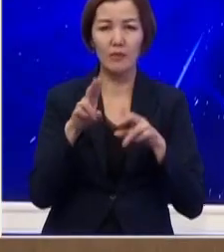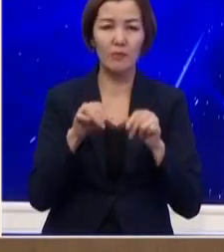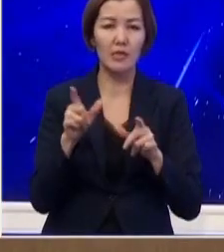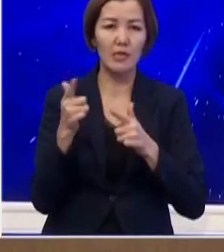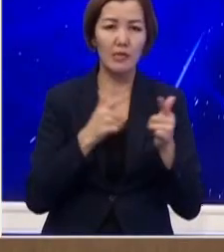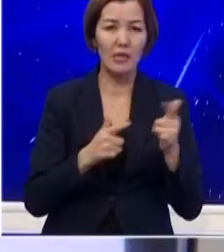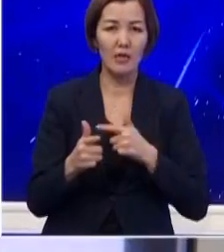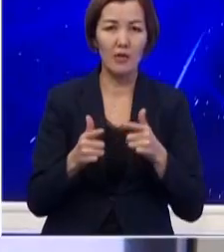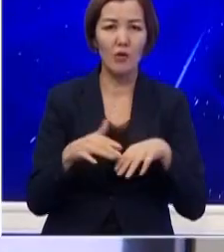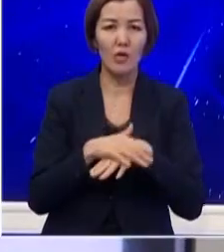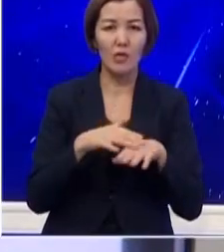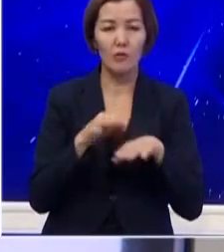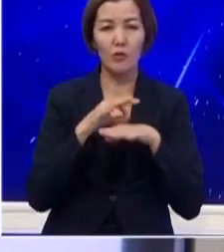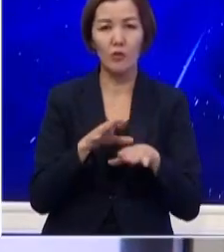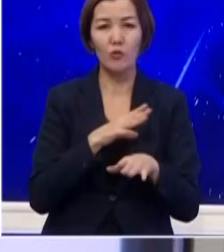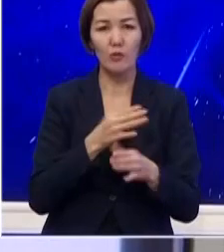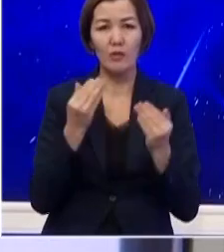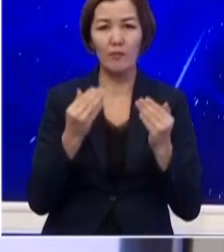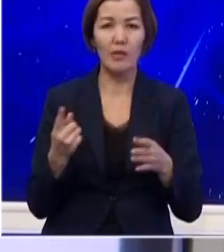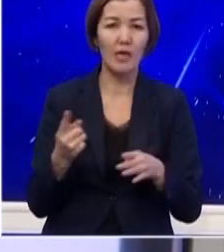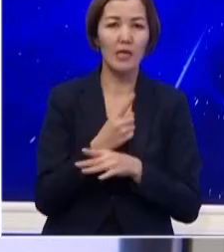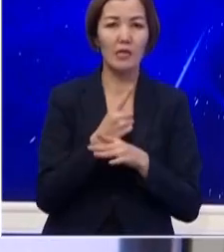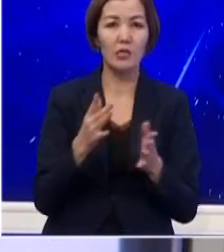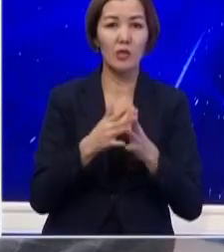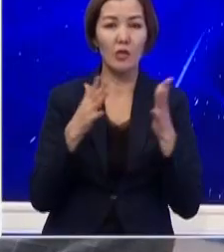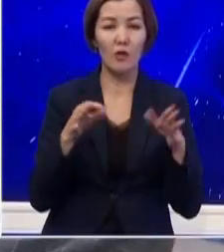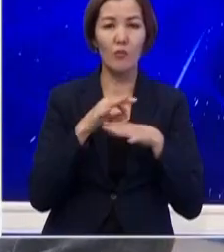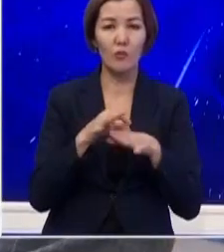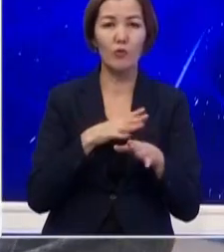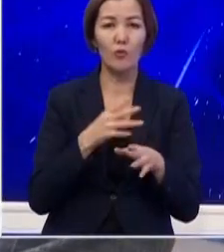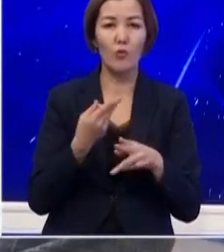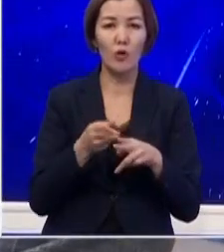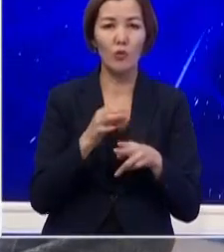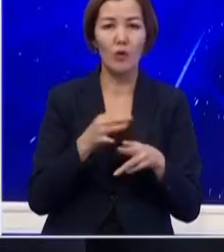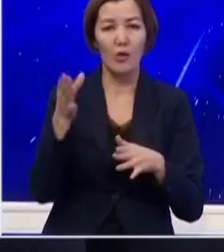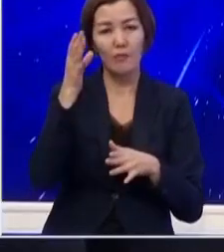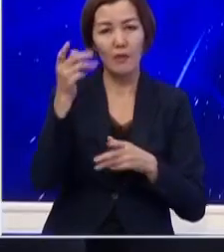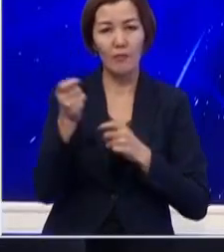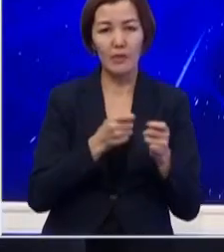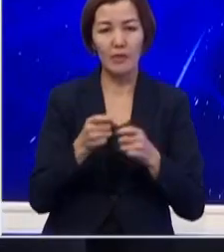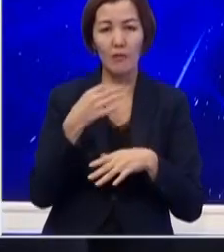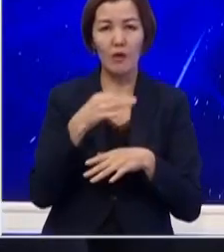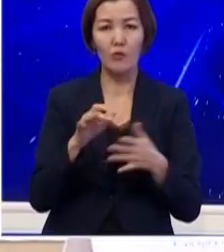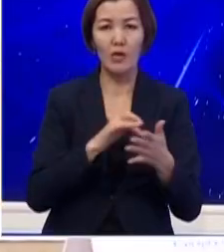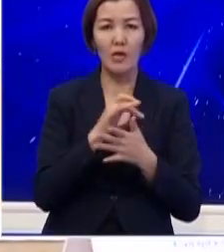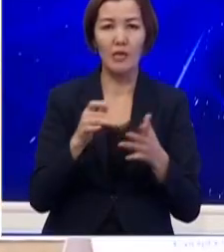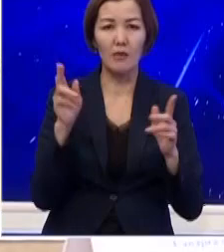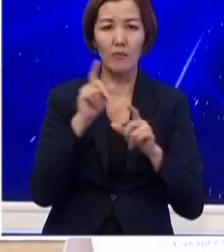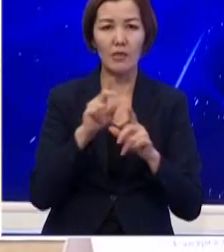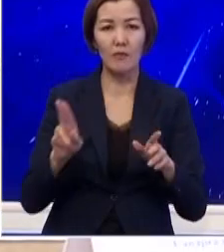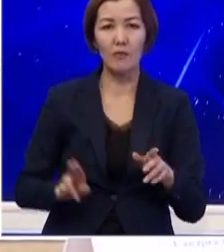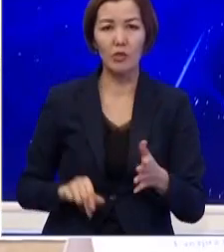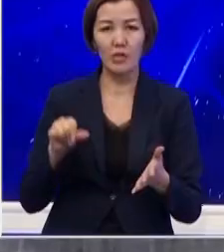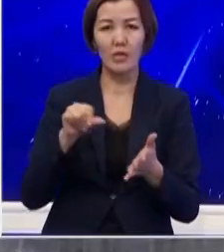тек жәрменке түрінде ұйымдастырылған, биыл алғаш рет кең ауқымда өтті. Оған облыстық білім басқармасы мен аудан қалалардың